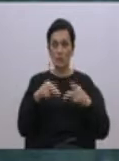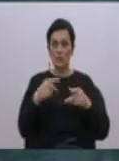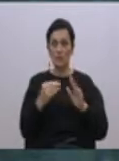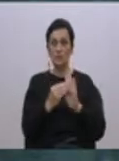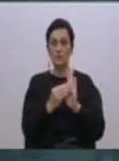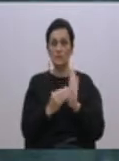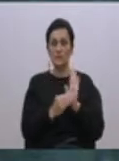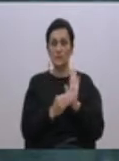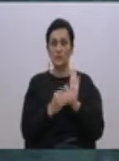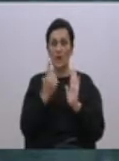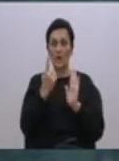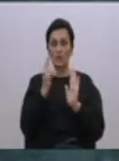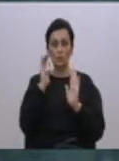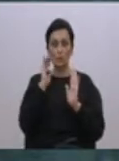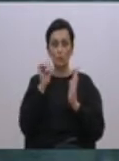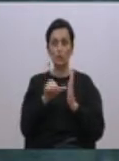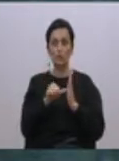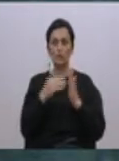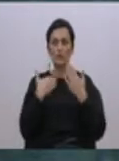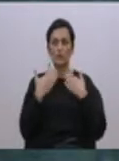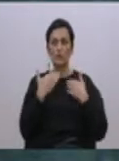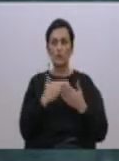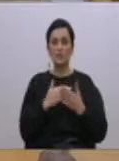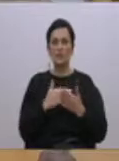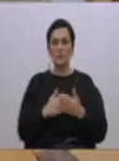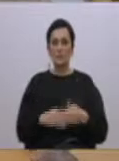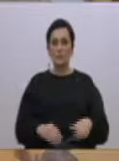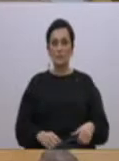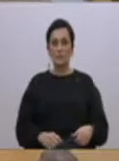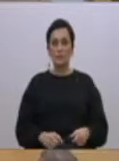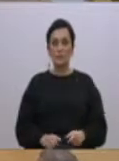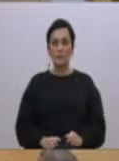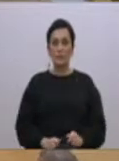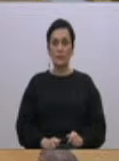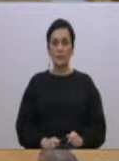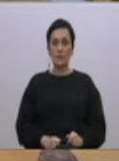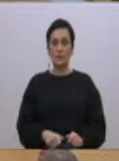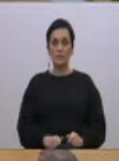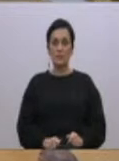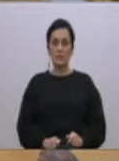baze, iar timosmei tot ce atât că ești regim.